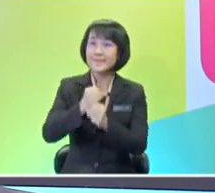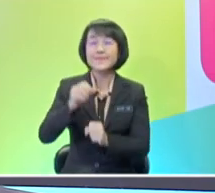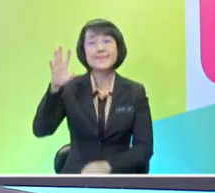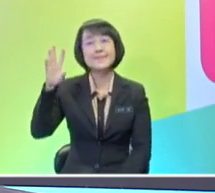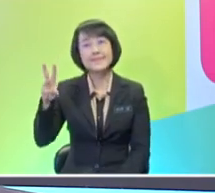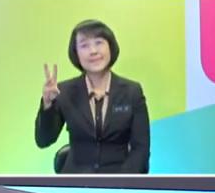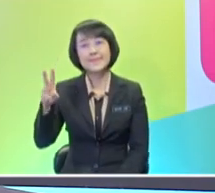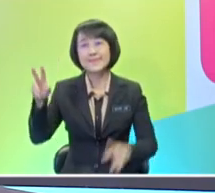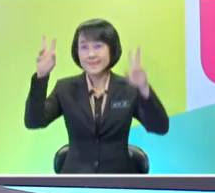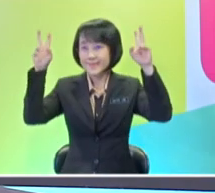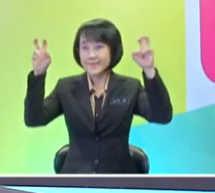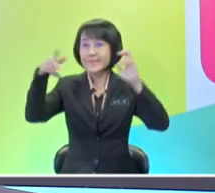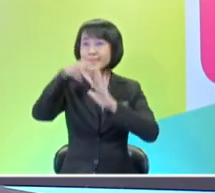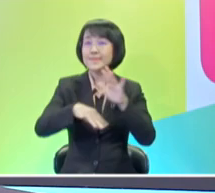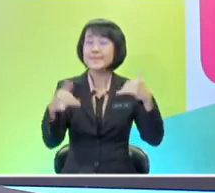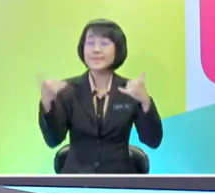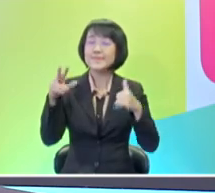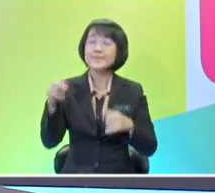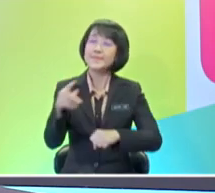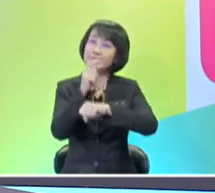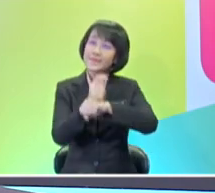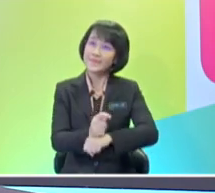topik permainan tradisional masyarakat